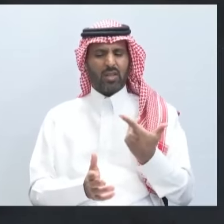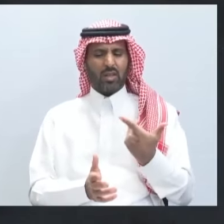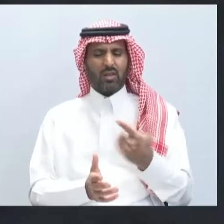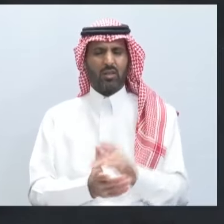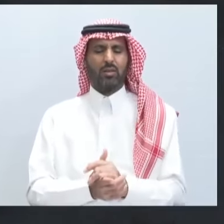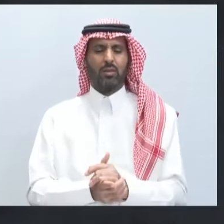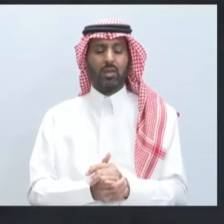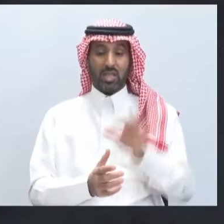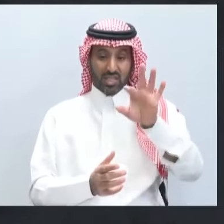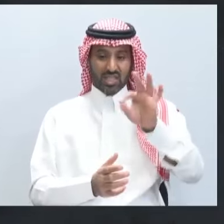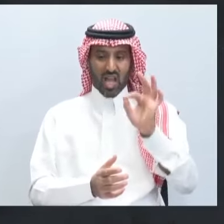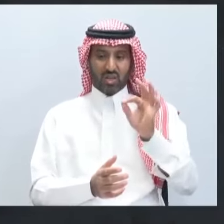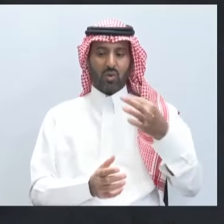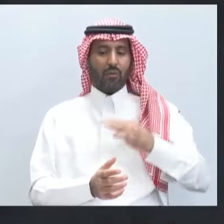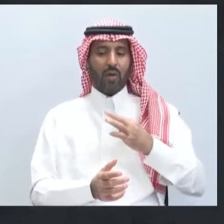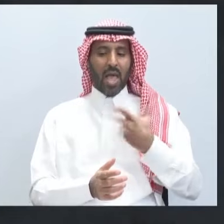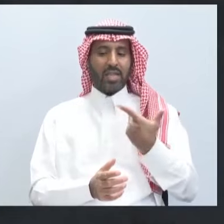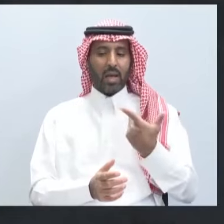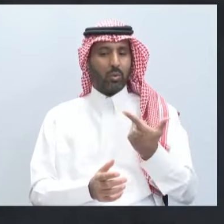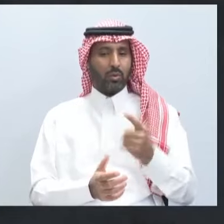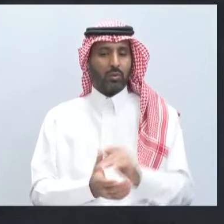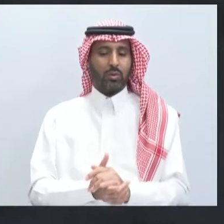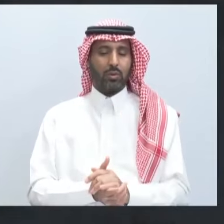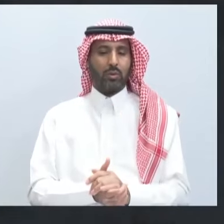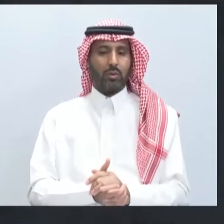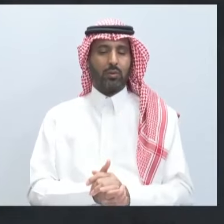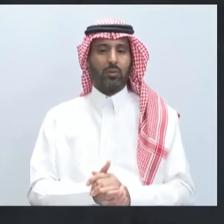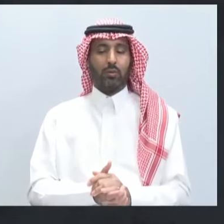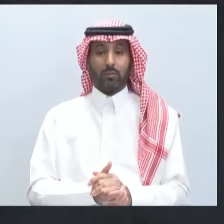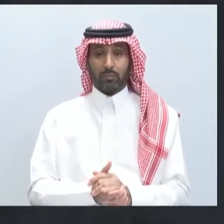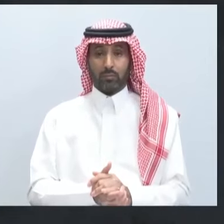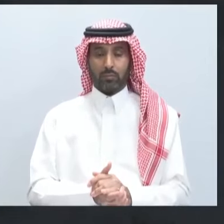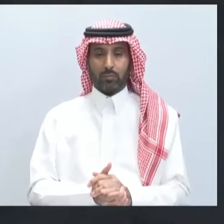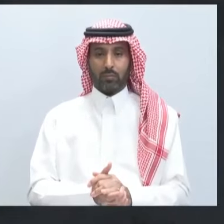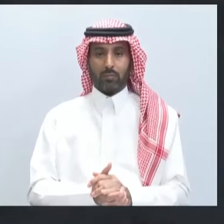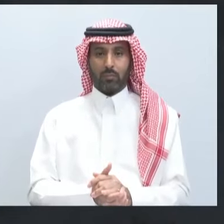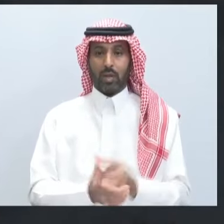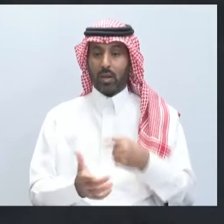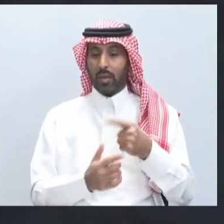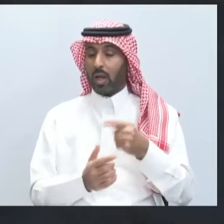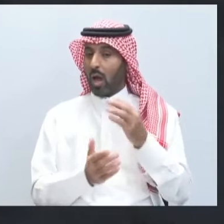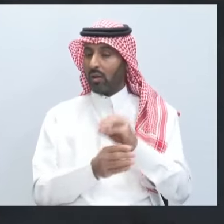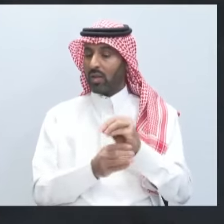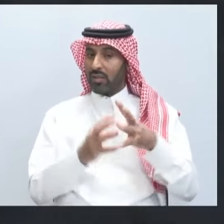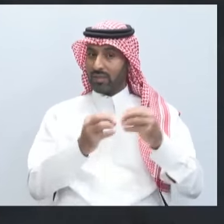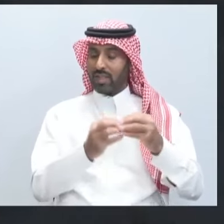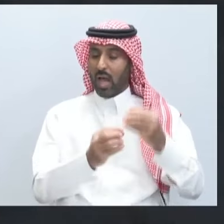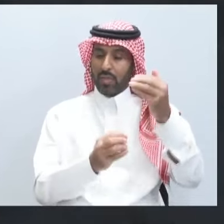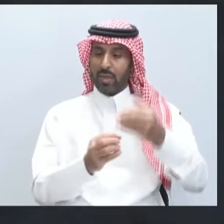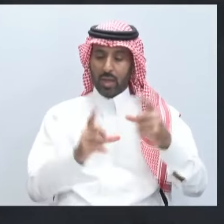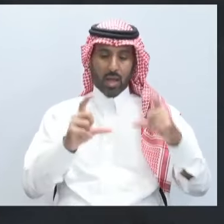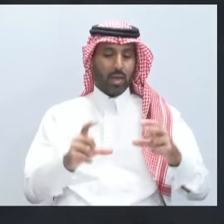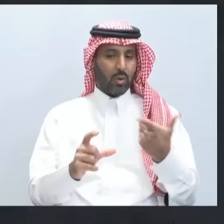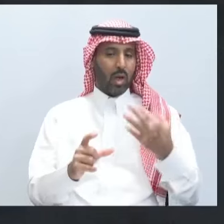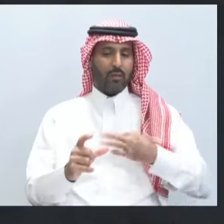اريد ان تستخرج منها فائده نستفيدها من من هذا الدرس من خلال ما ذكرنا قبل قليل في تفسير هذه الايه